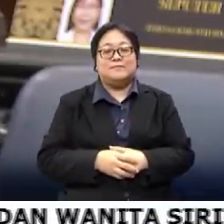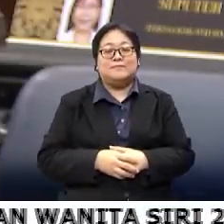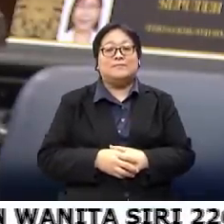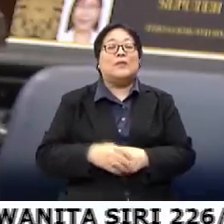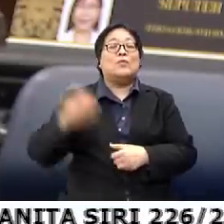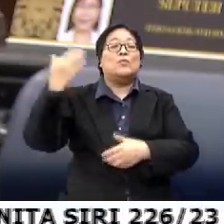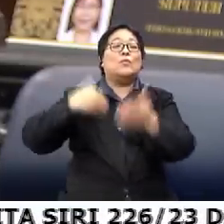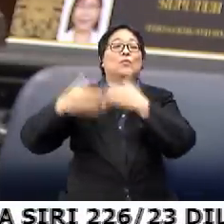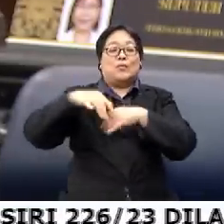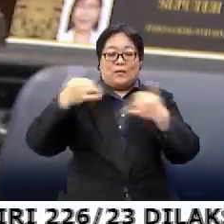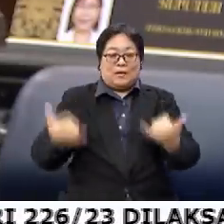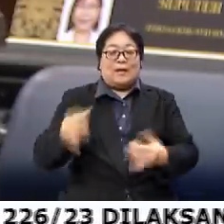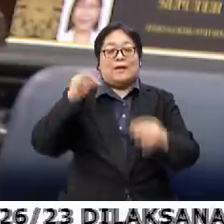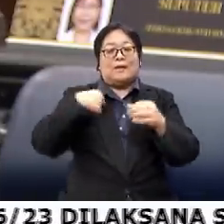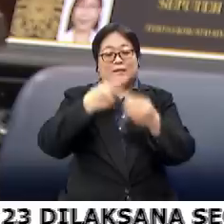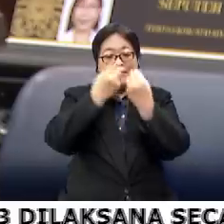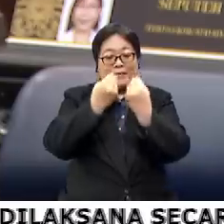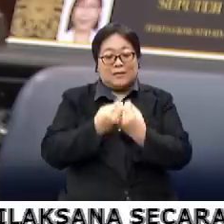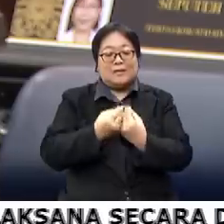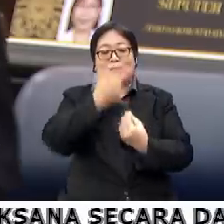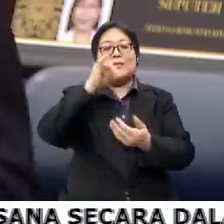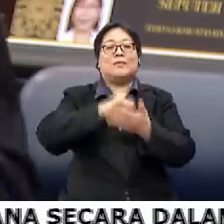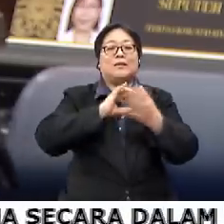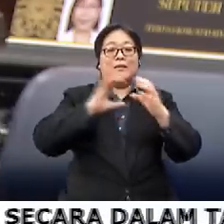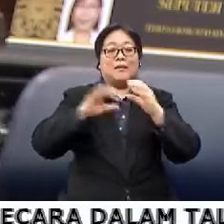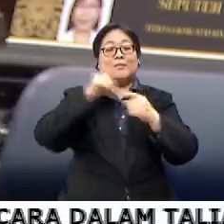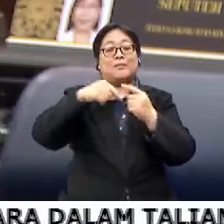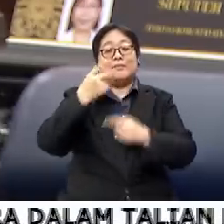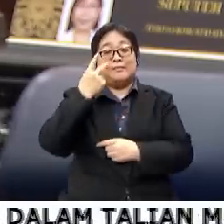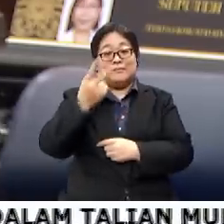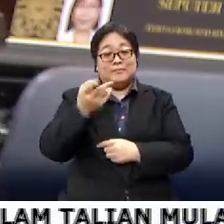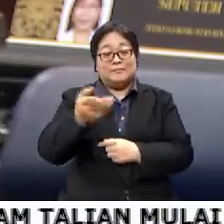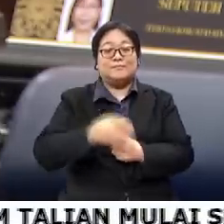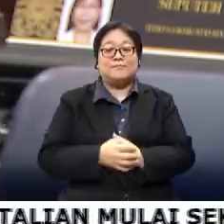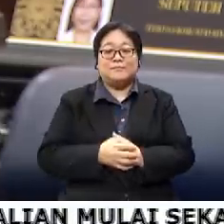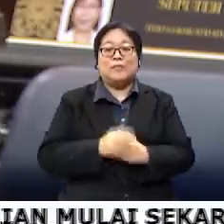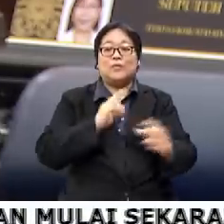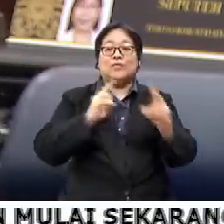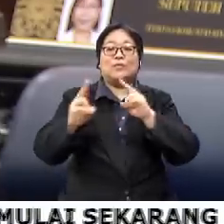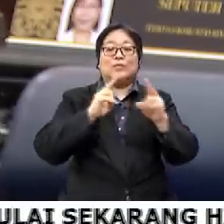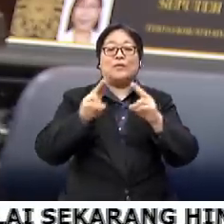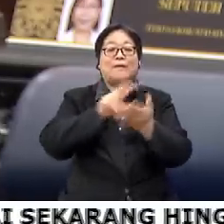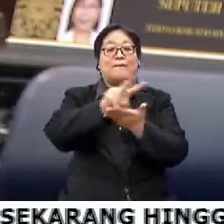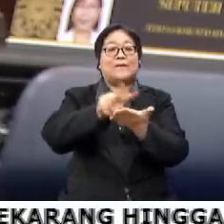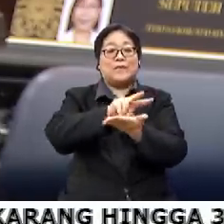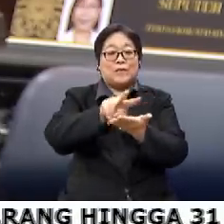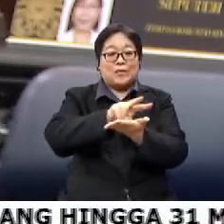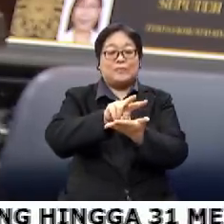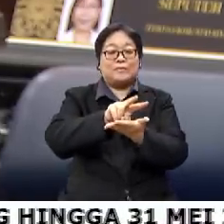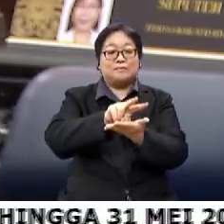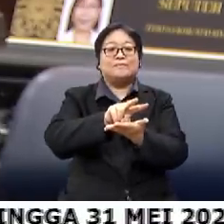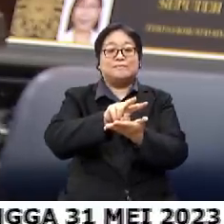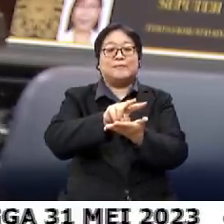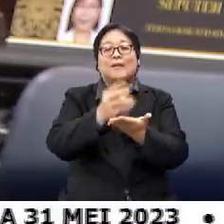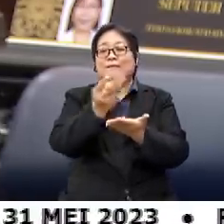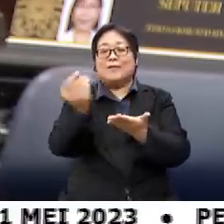Yang dulu, yang sekarang ni, kalau kita lihat, pasal saya lepas, bila saya nampak ucapan video yang diluahkan oleh